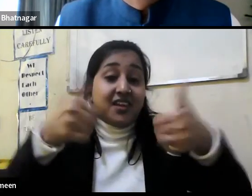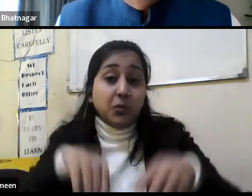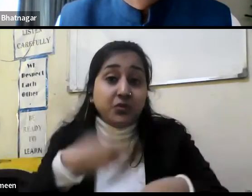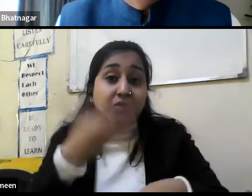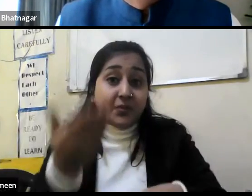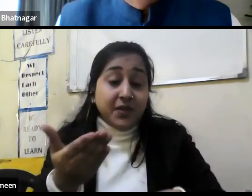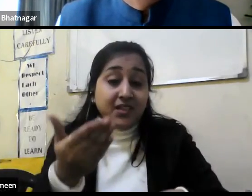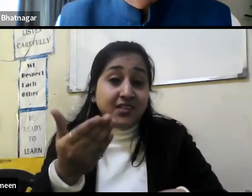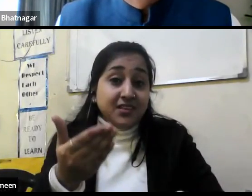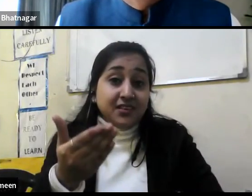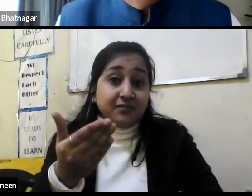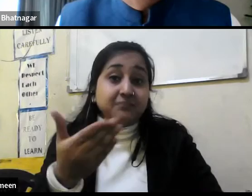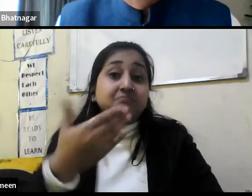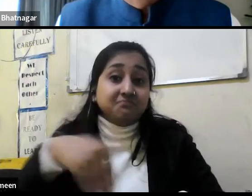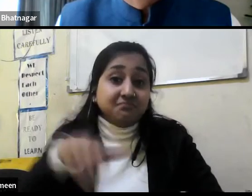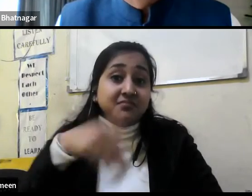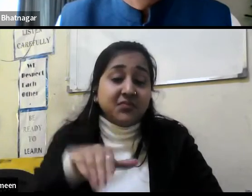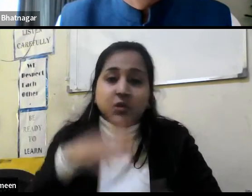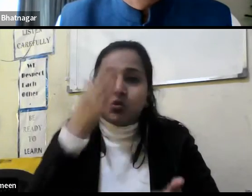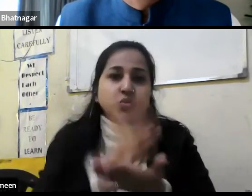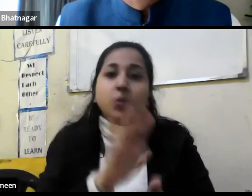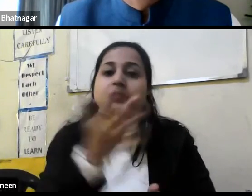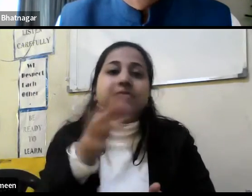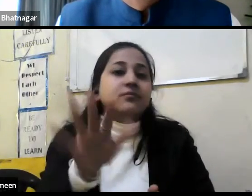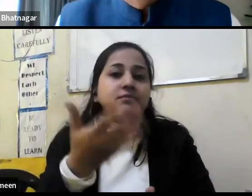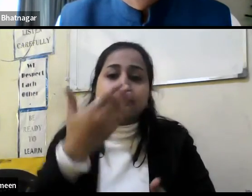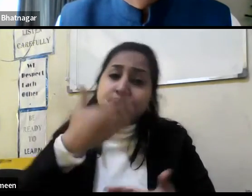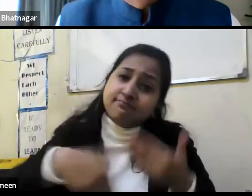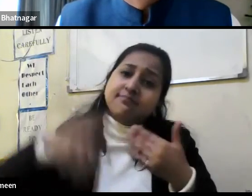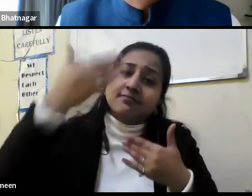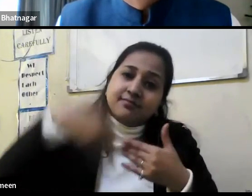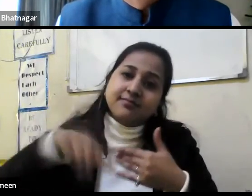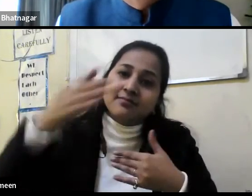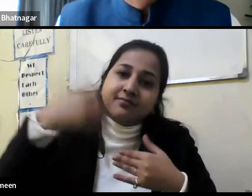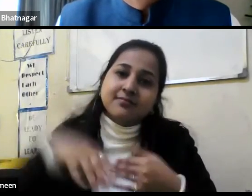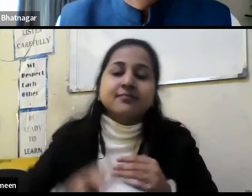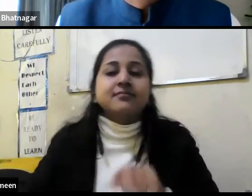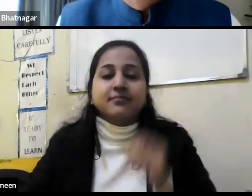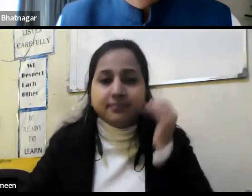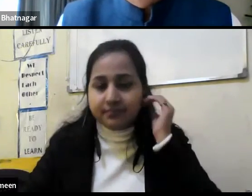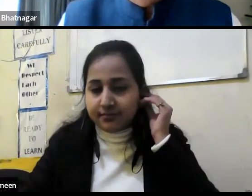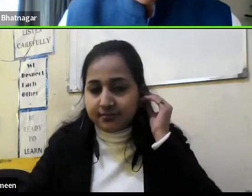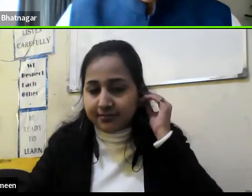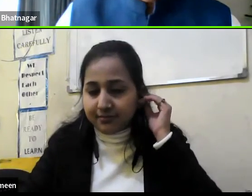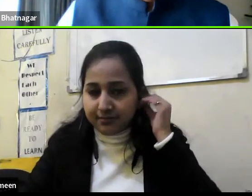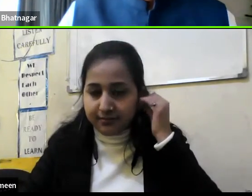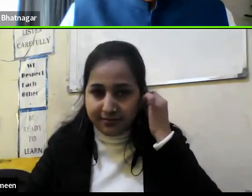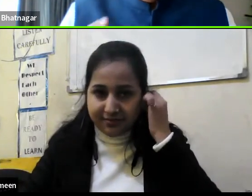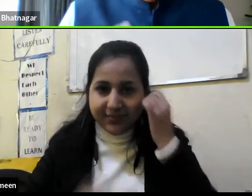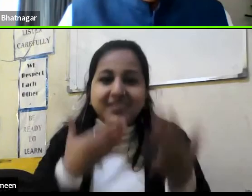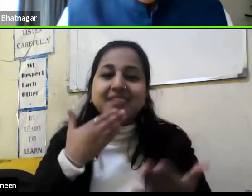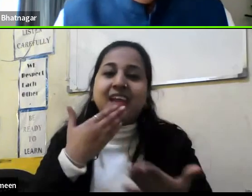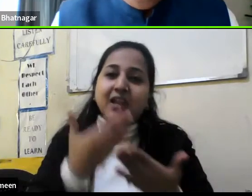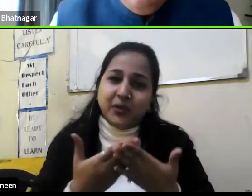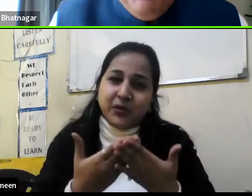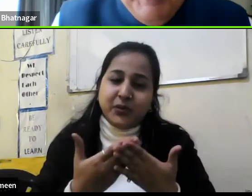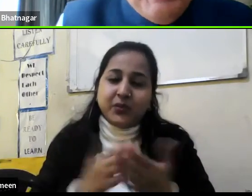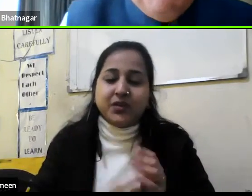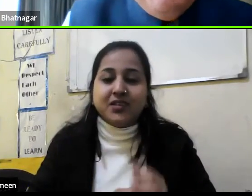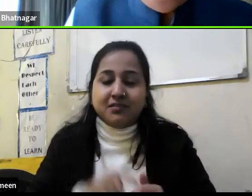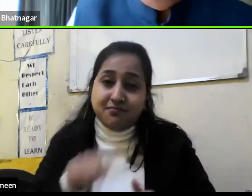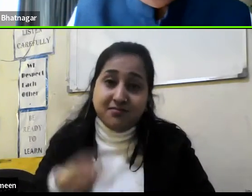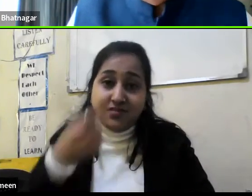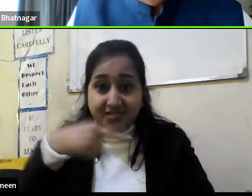रुकेंगे नहीं। जिसको बोलते हैं ना अनस्टॉपेबल, रुकना नहीं है। थैंक यू, ये सही बात